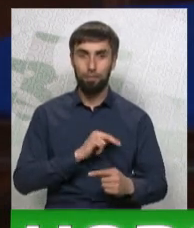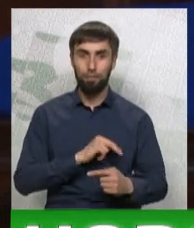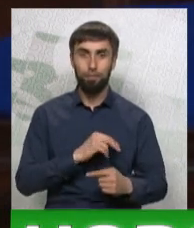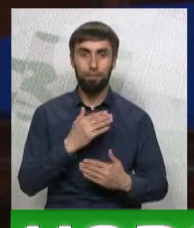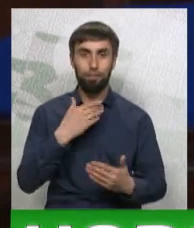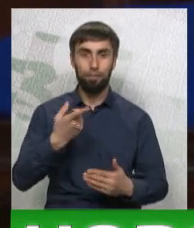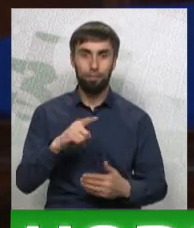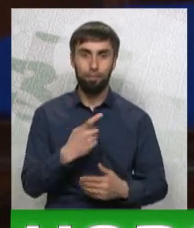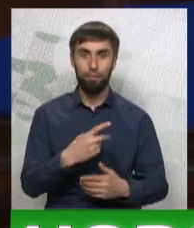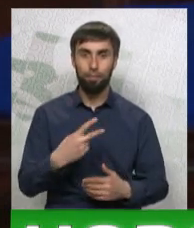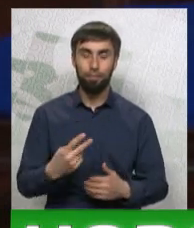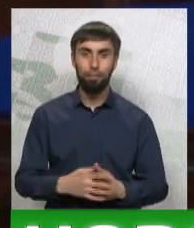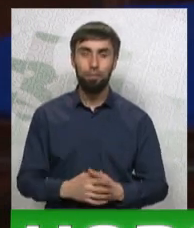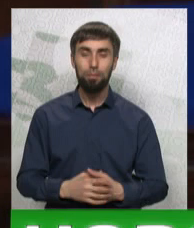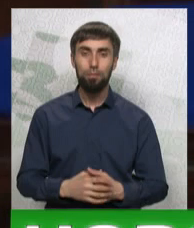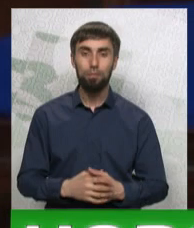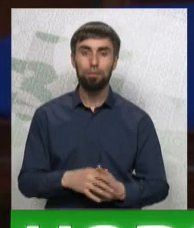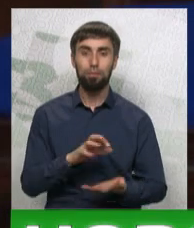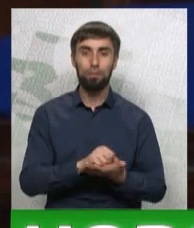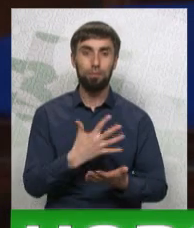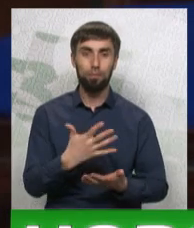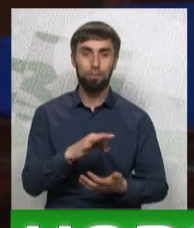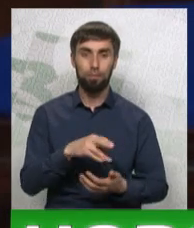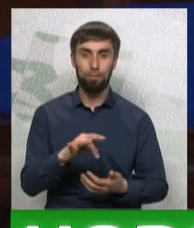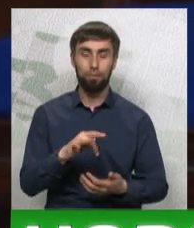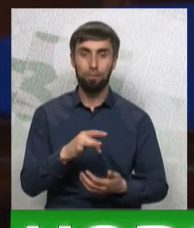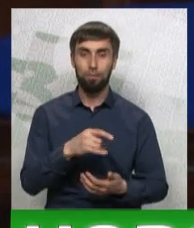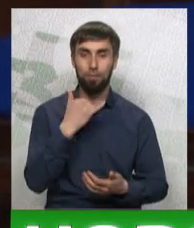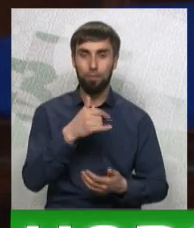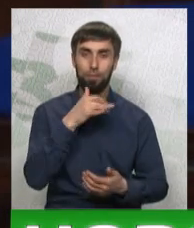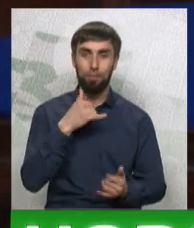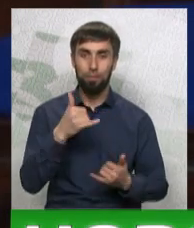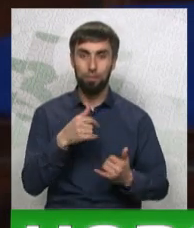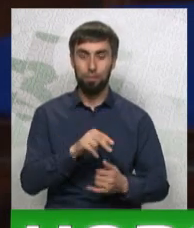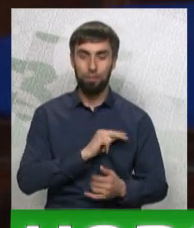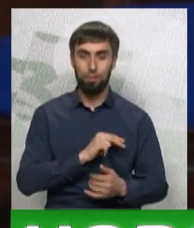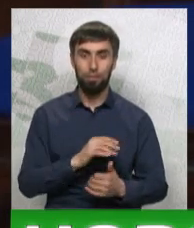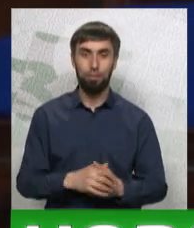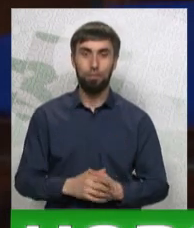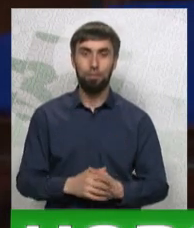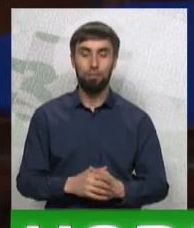единого номера 122, задействовано 5 операторов единого центра, которые перенаправляют вызова